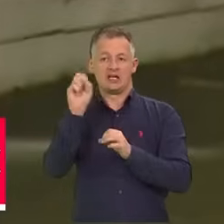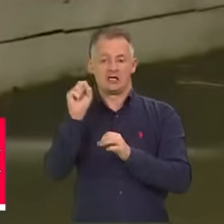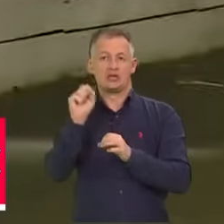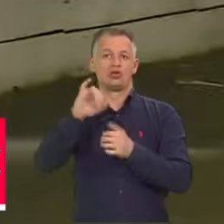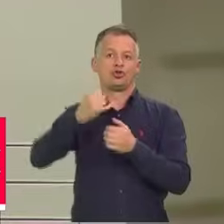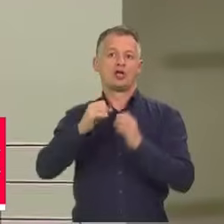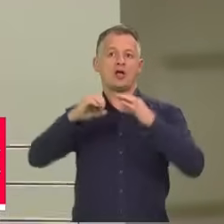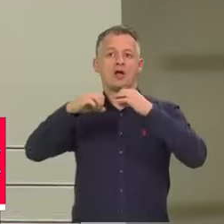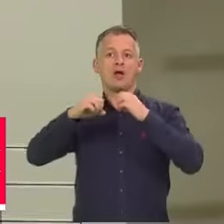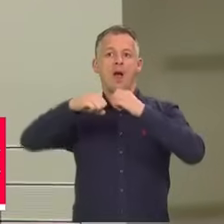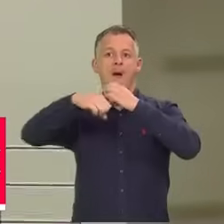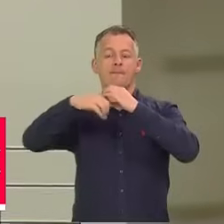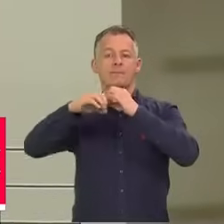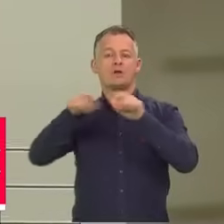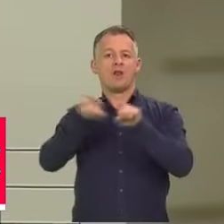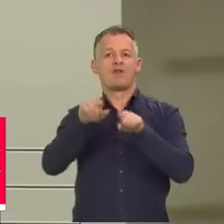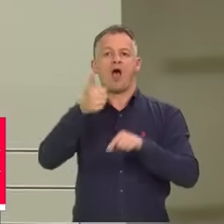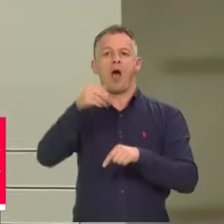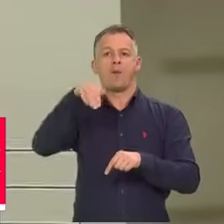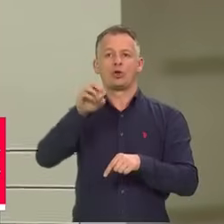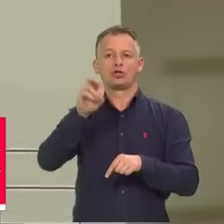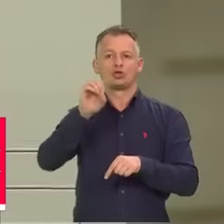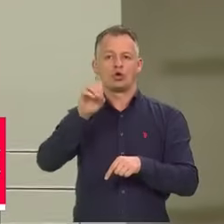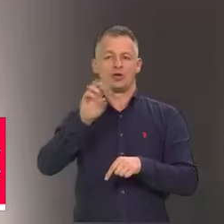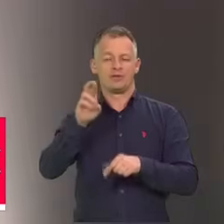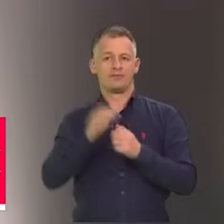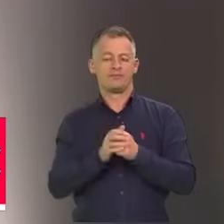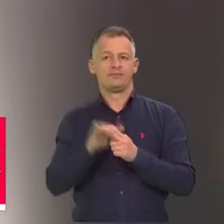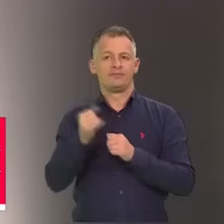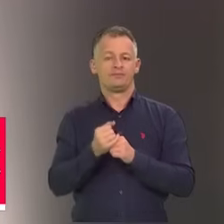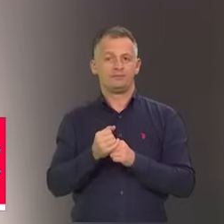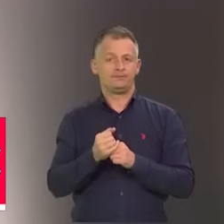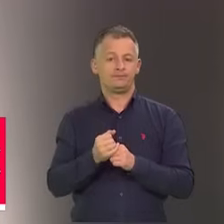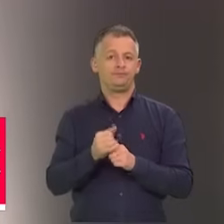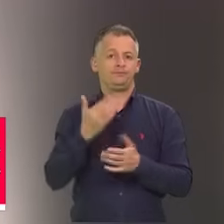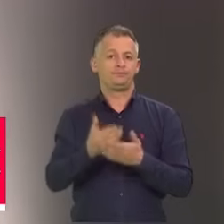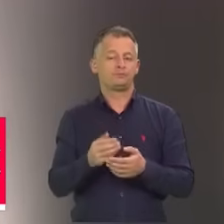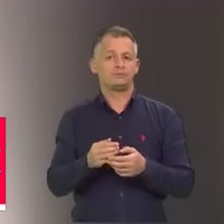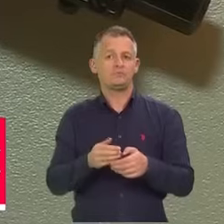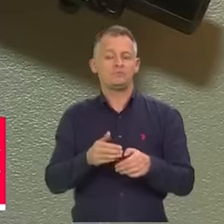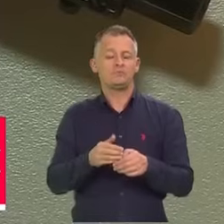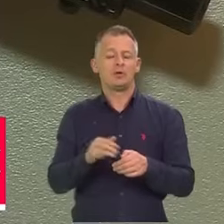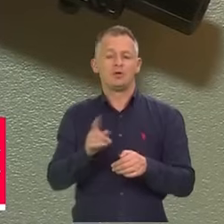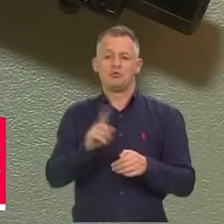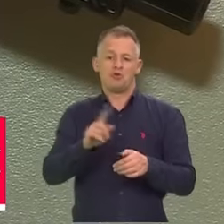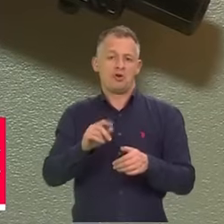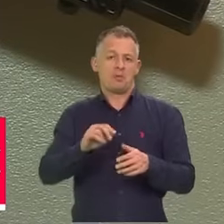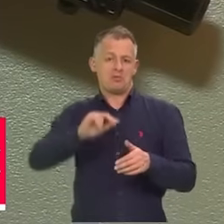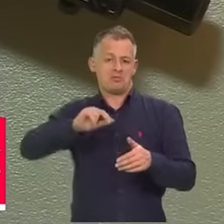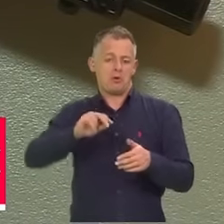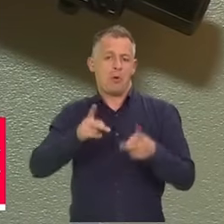De asemenea, elimină interdicția de a avea un permis portarmă pentru cei care au fost condamnați